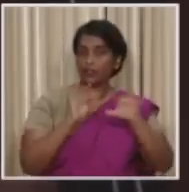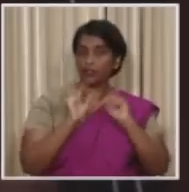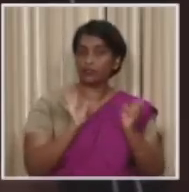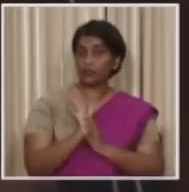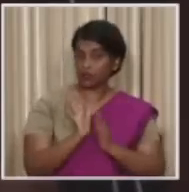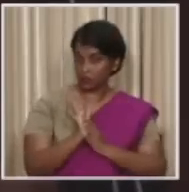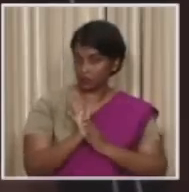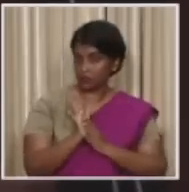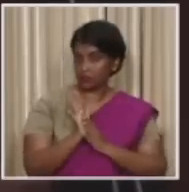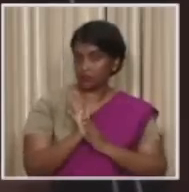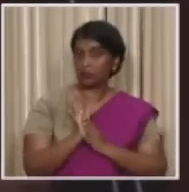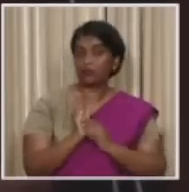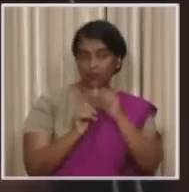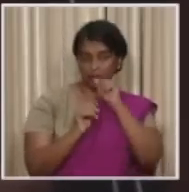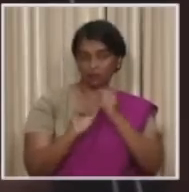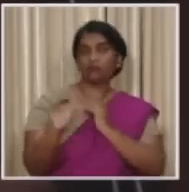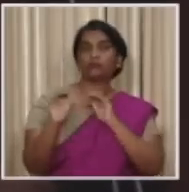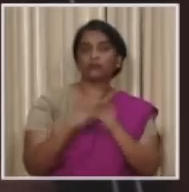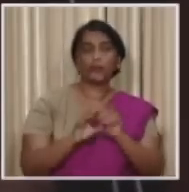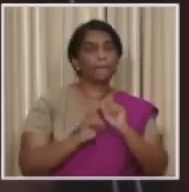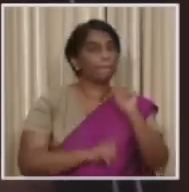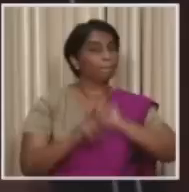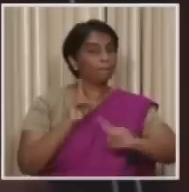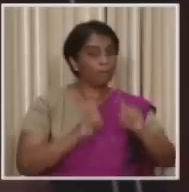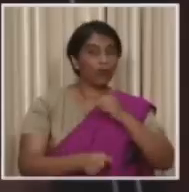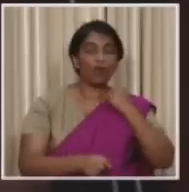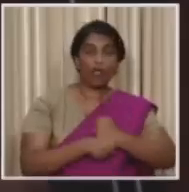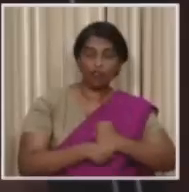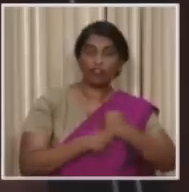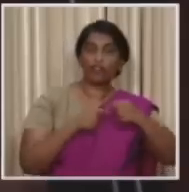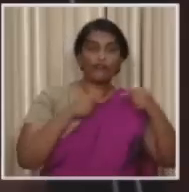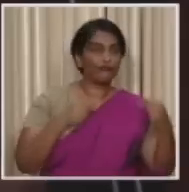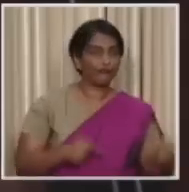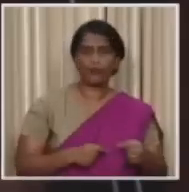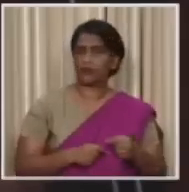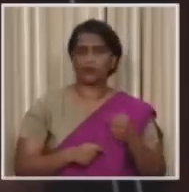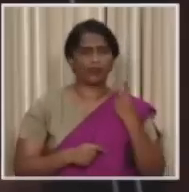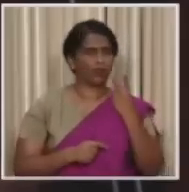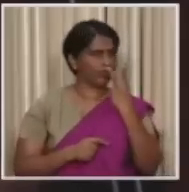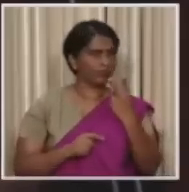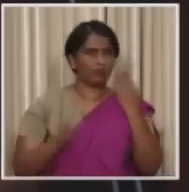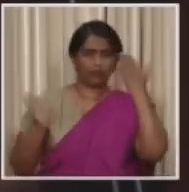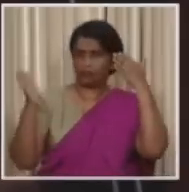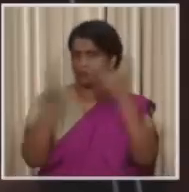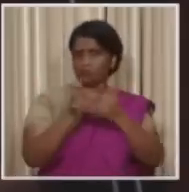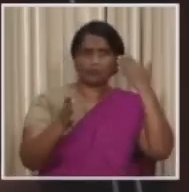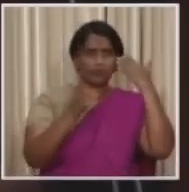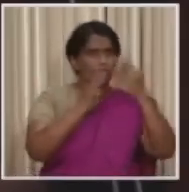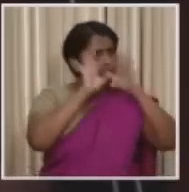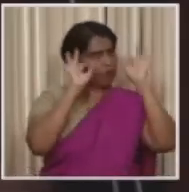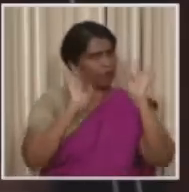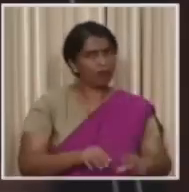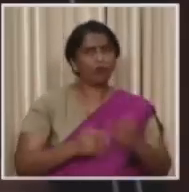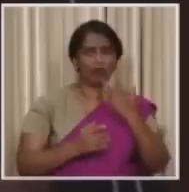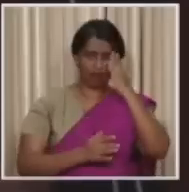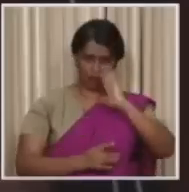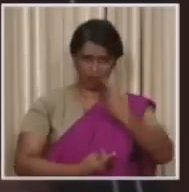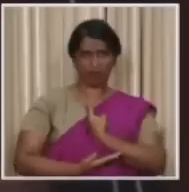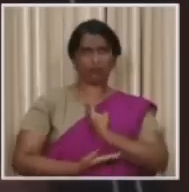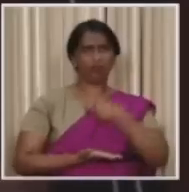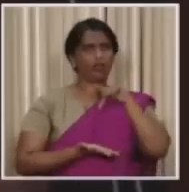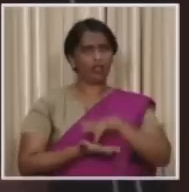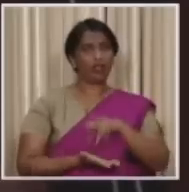sababat na ni yojeni akwen nona, mei parlimen tu la andu pakcha i pakcha i kina karna dekar witerak lagu wen na tu. Swadina putgalaya kithara